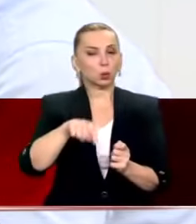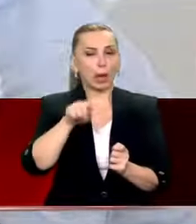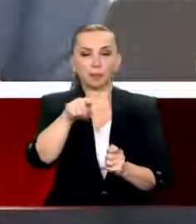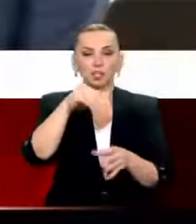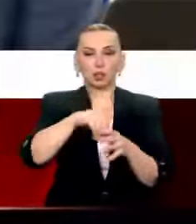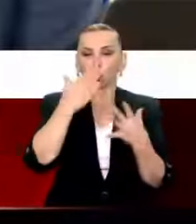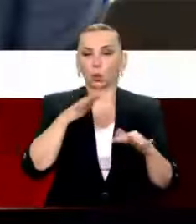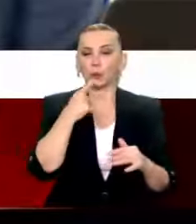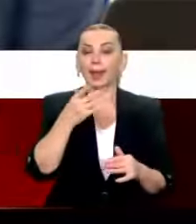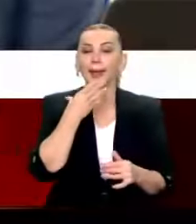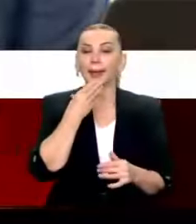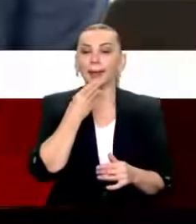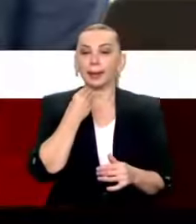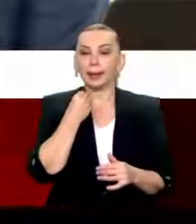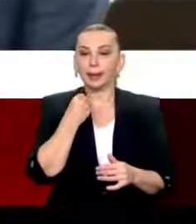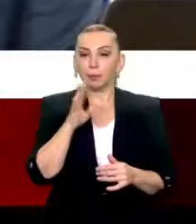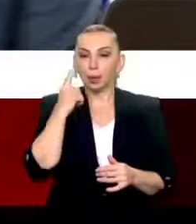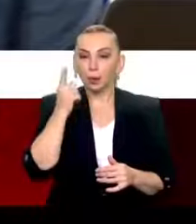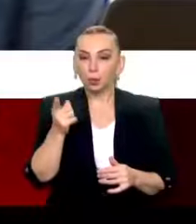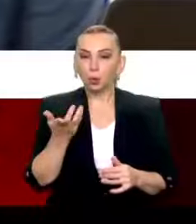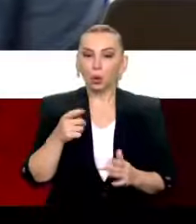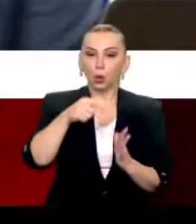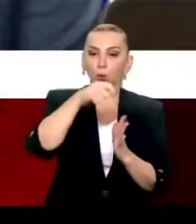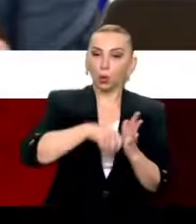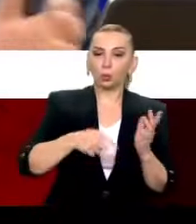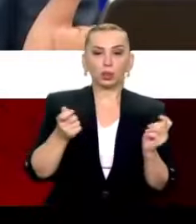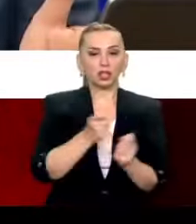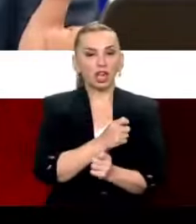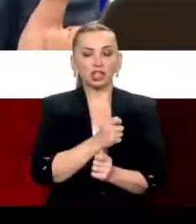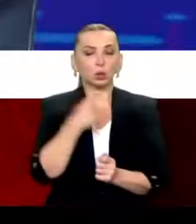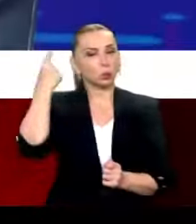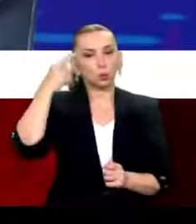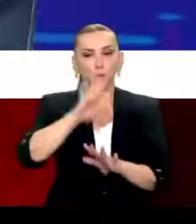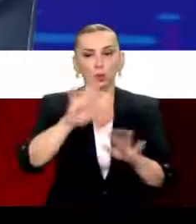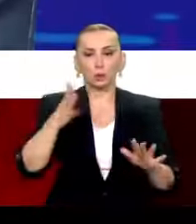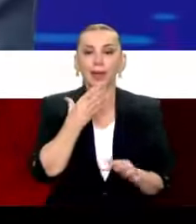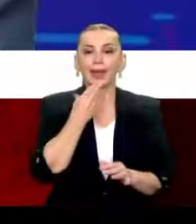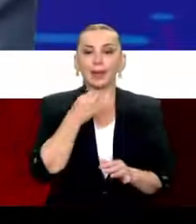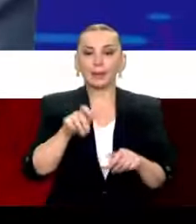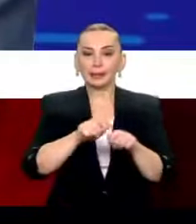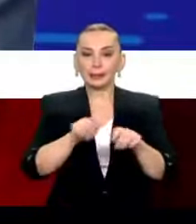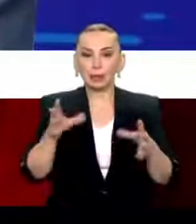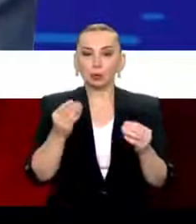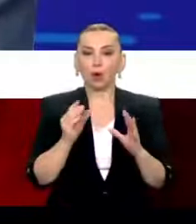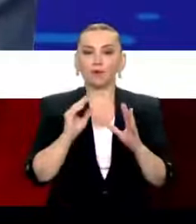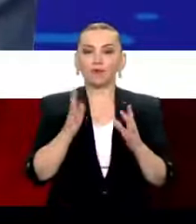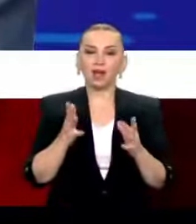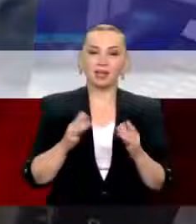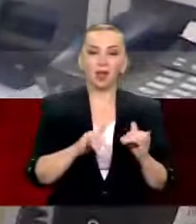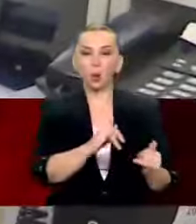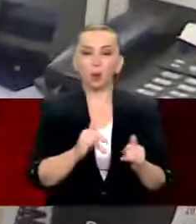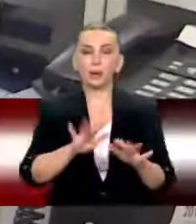açıkladı ile ilgili olarak herhangi bir köklü değişiklik öngörmüş sistemiyle çok fazla oynamayı